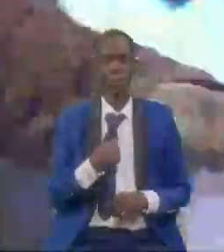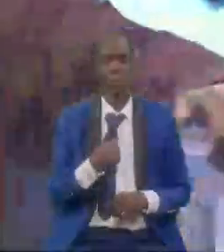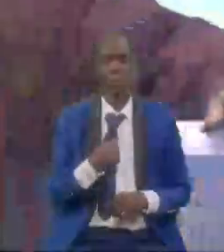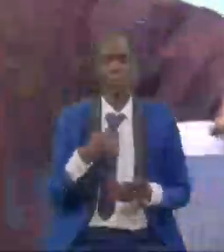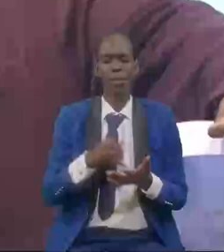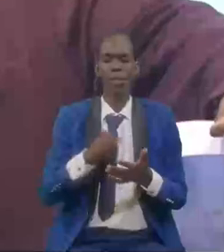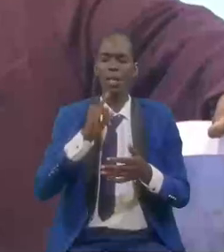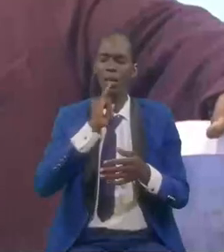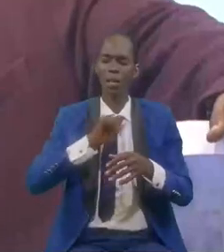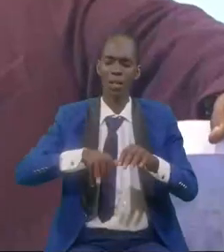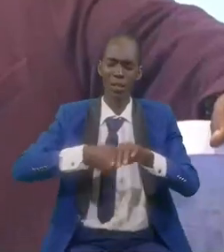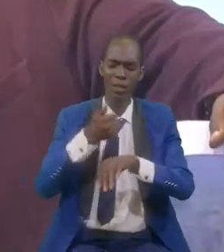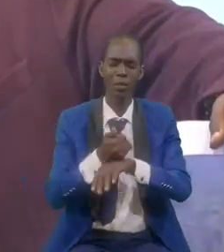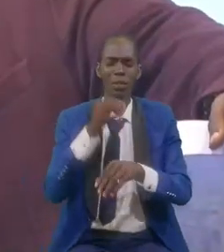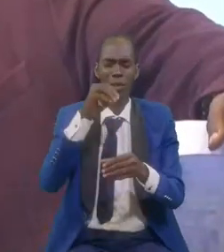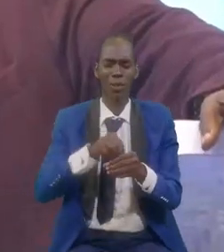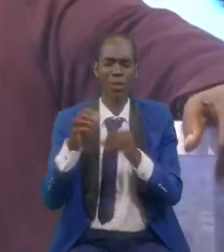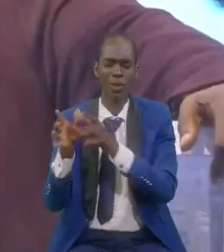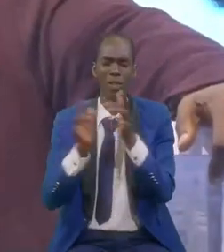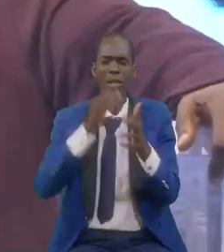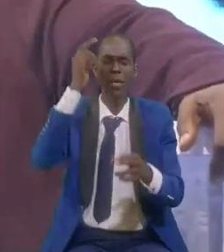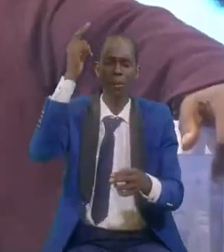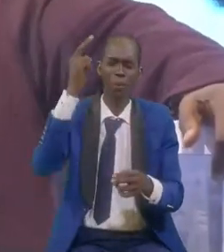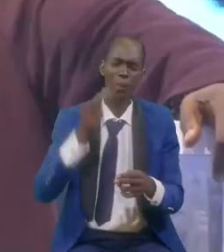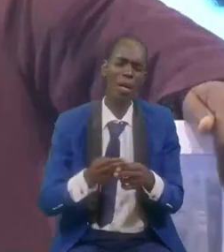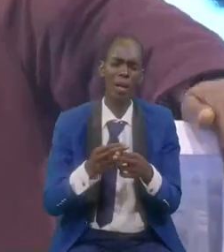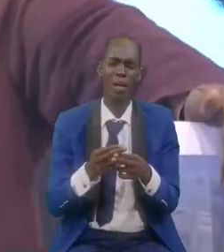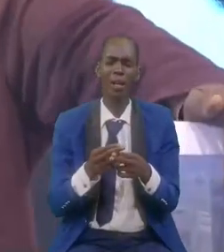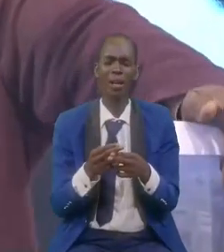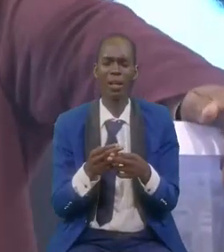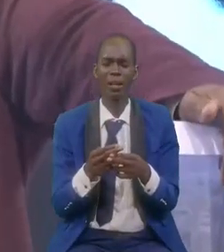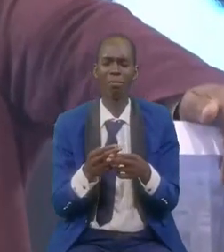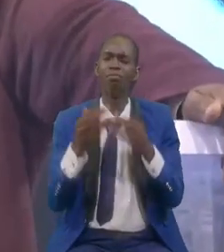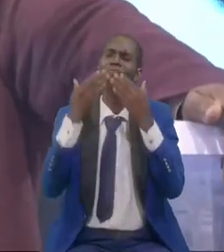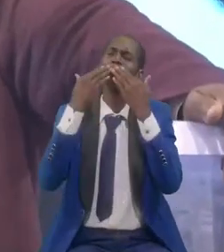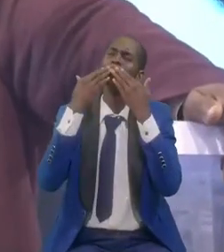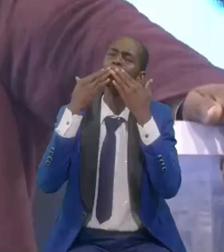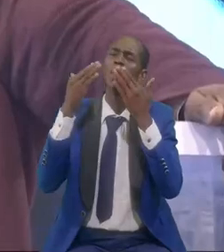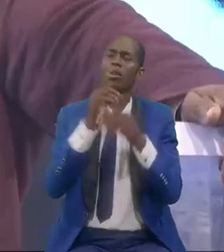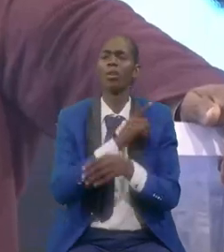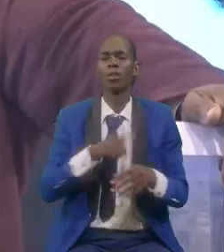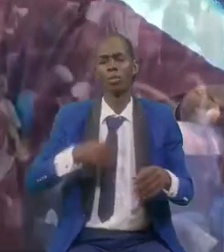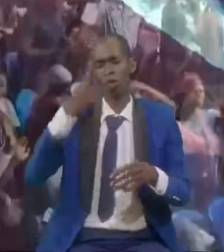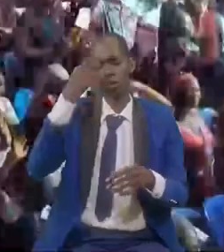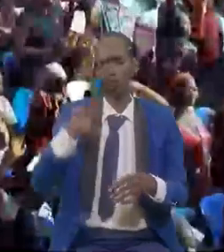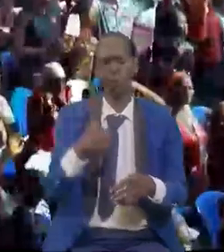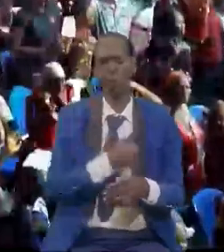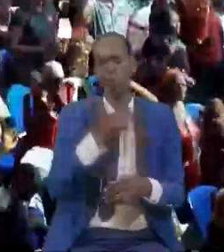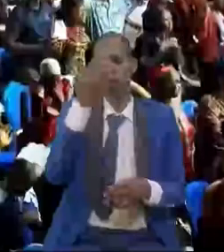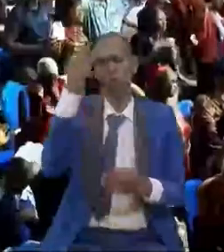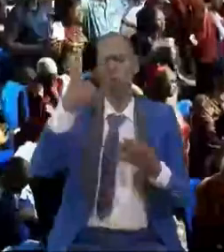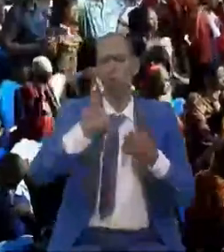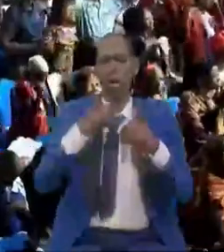C'est confirmé au nom de Jésus. Merci Seigneur, parce que nous savons que tu l'as